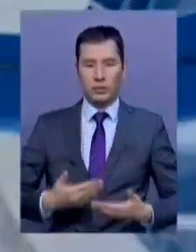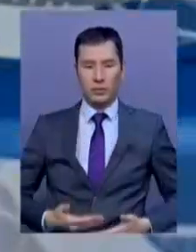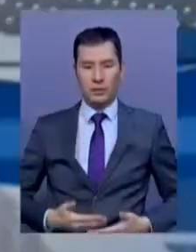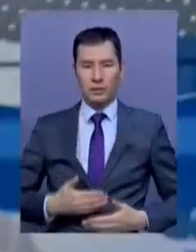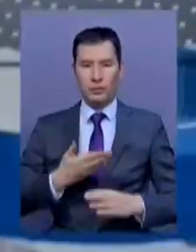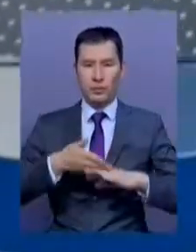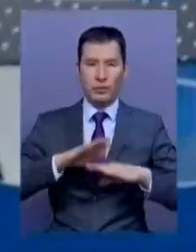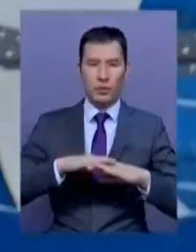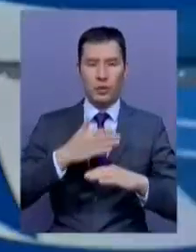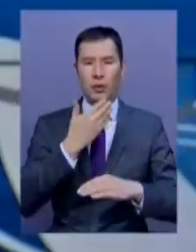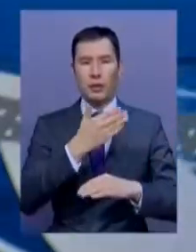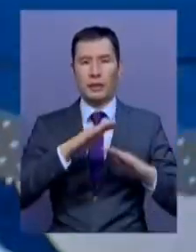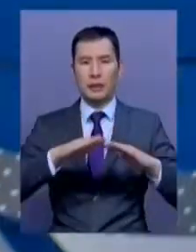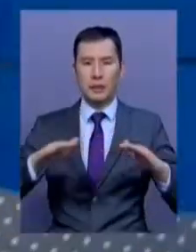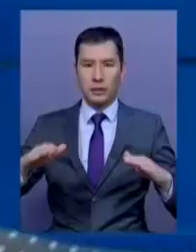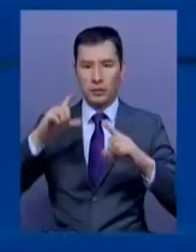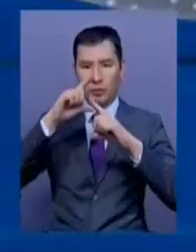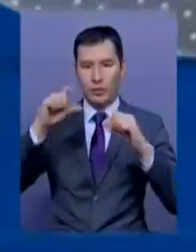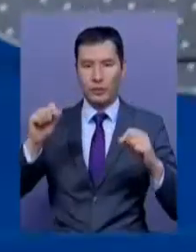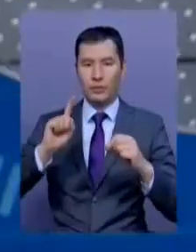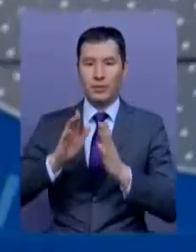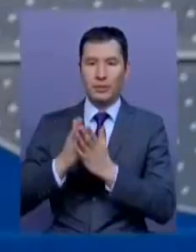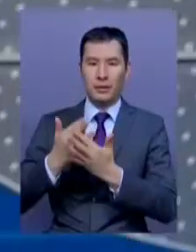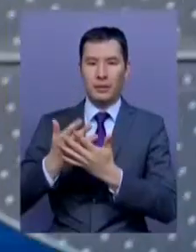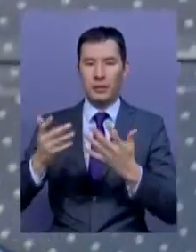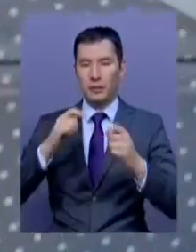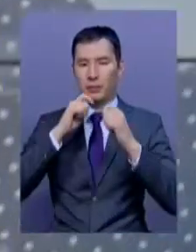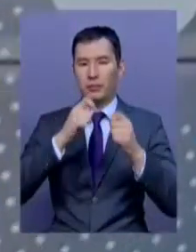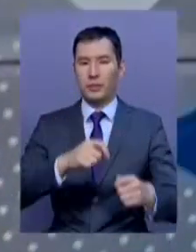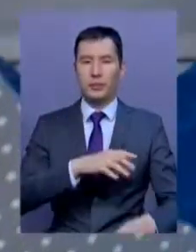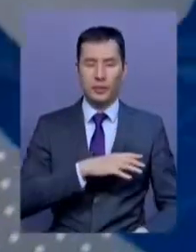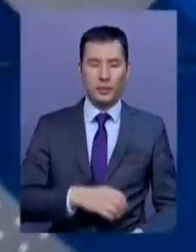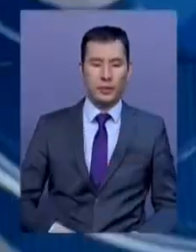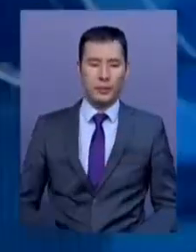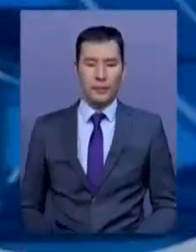балаларына мектеп құралдары да сыйға тартылды. Толығырақ тілші бейне материалында.